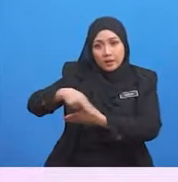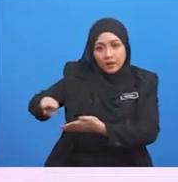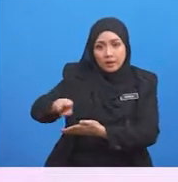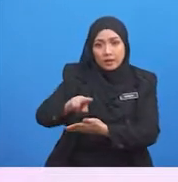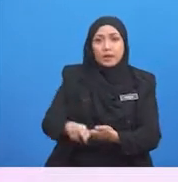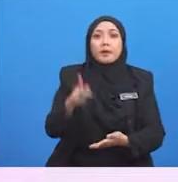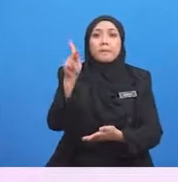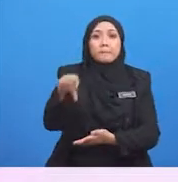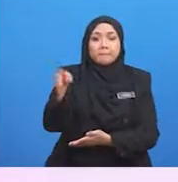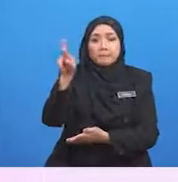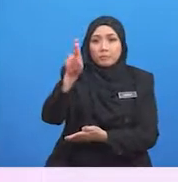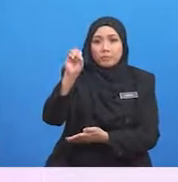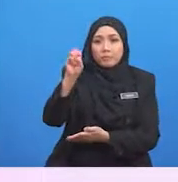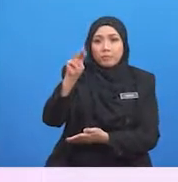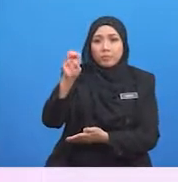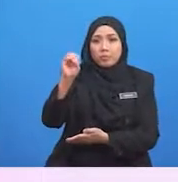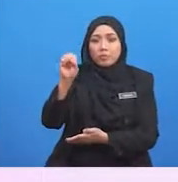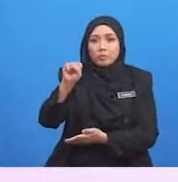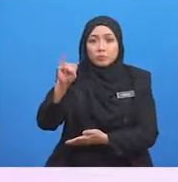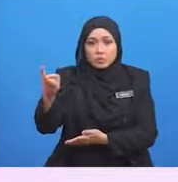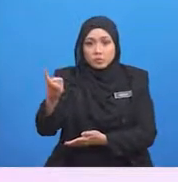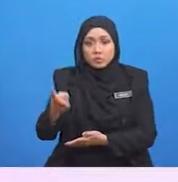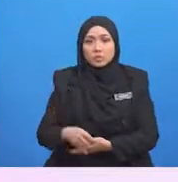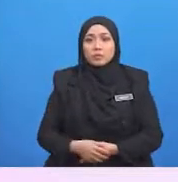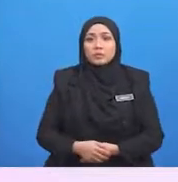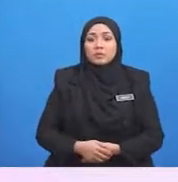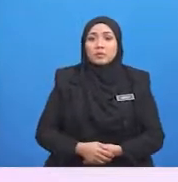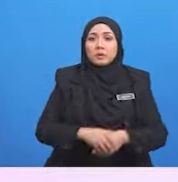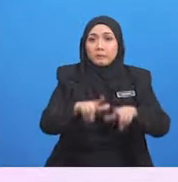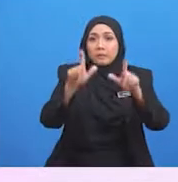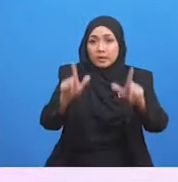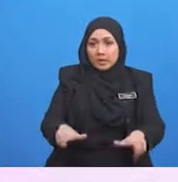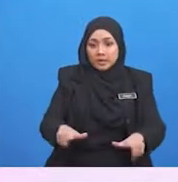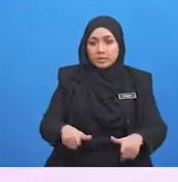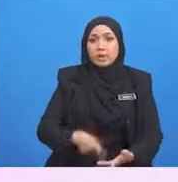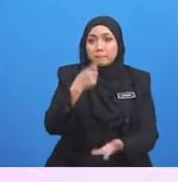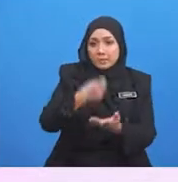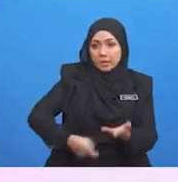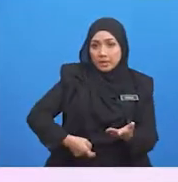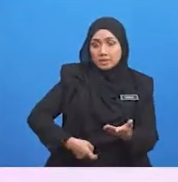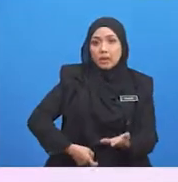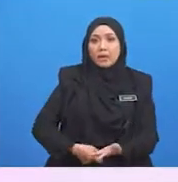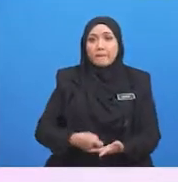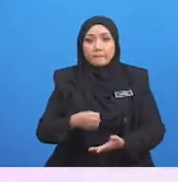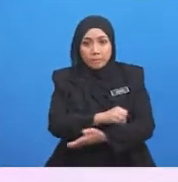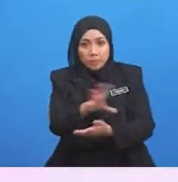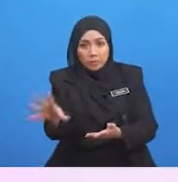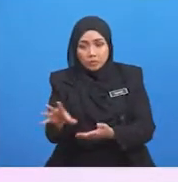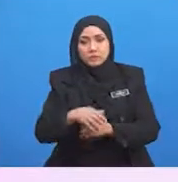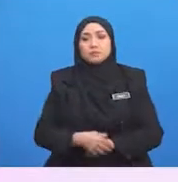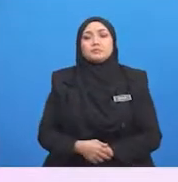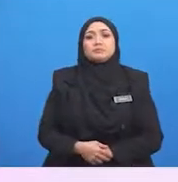promosi. Produk, place, price and promotion. Untuk tujuan slot kali